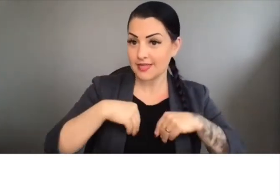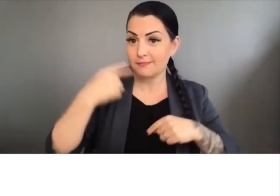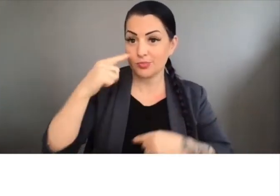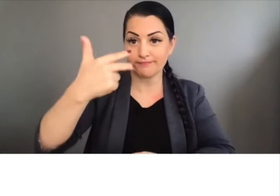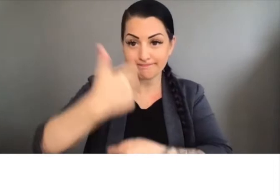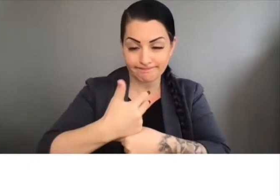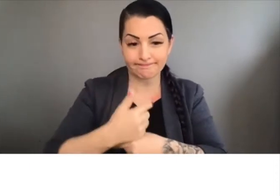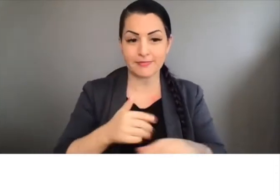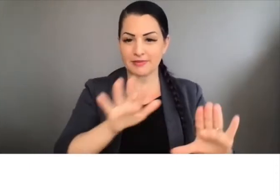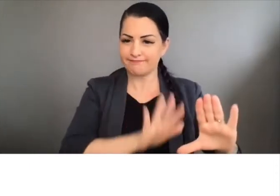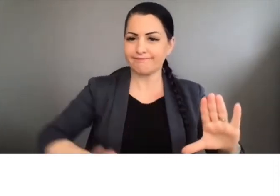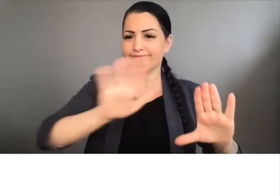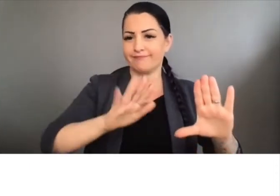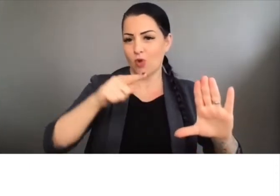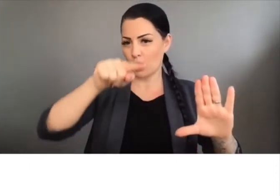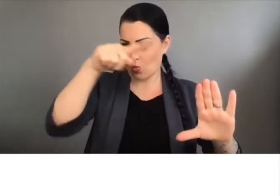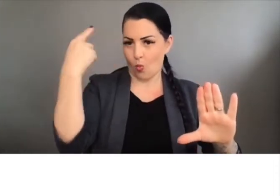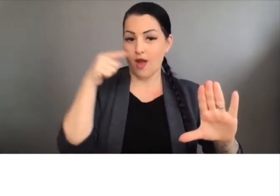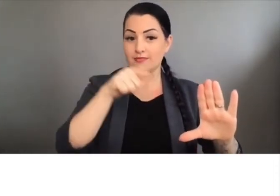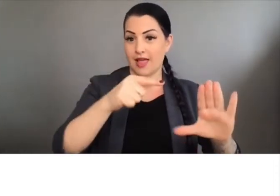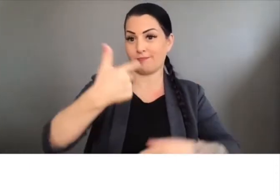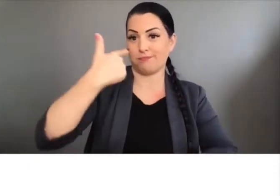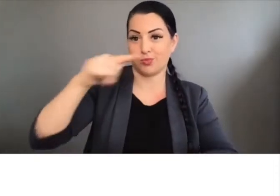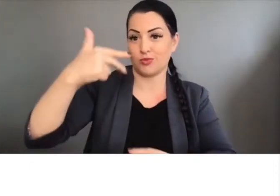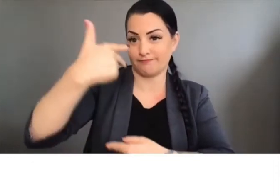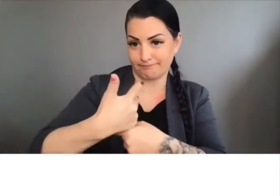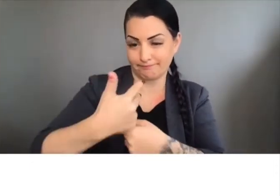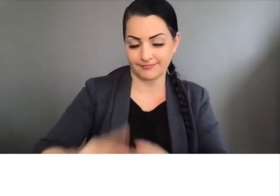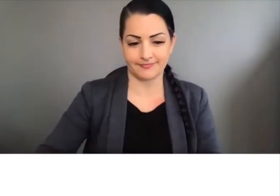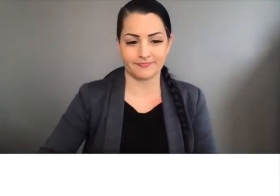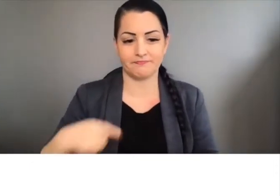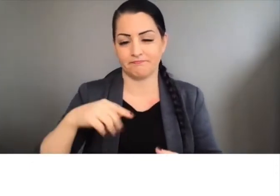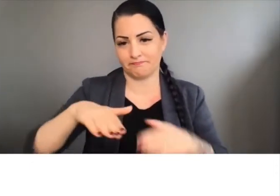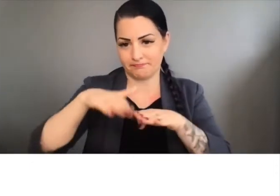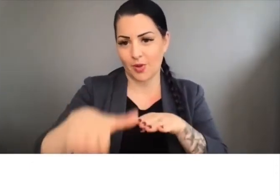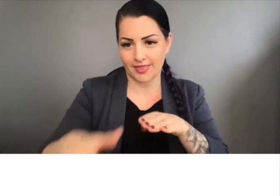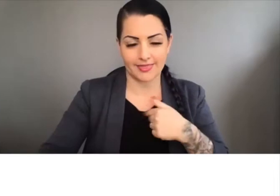filmé. Le cadre noir que vous voyez est dédié à la vidéo.